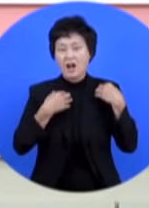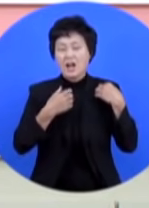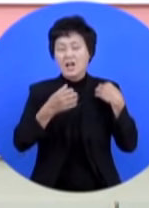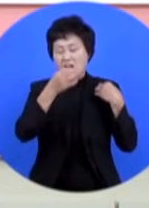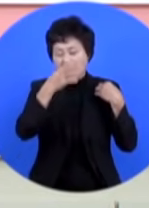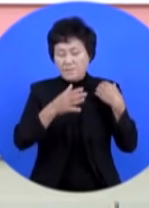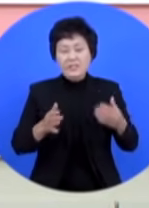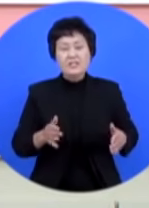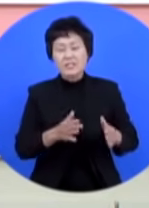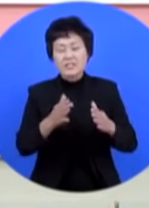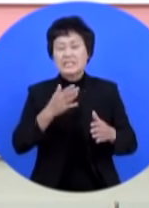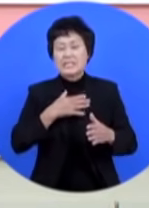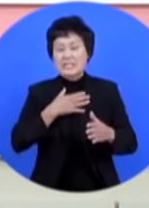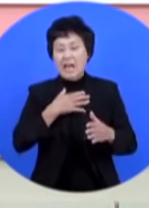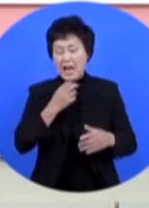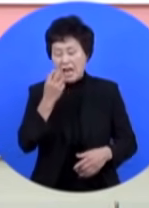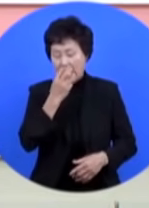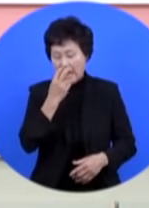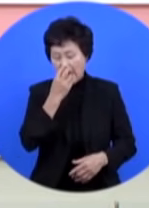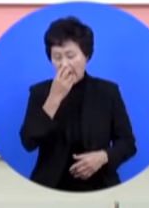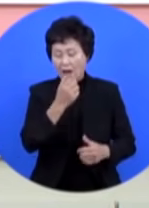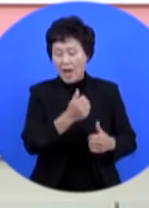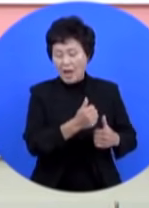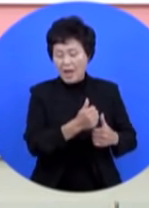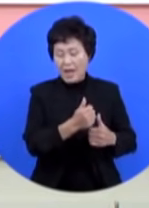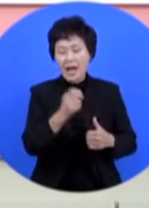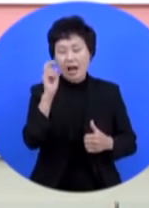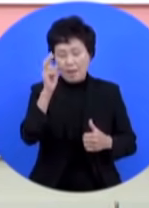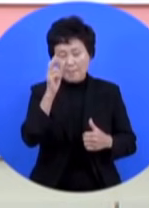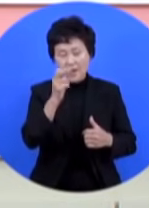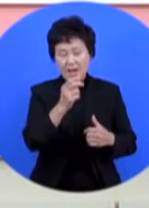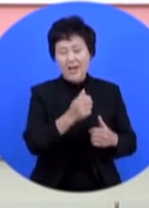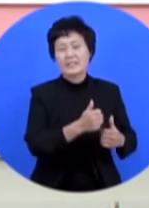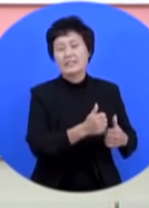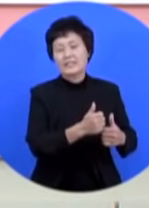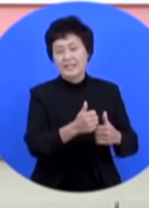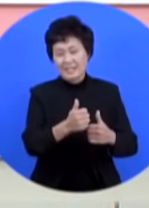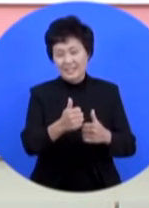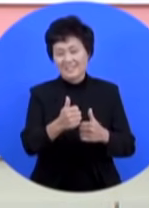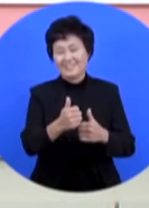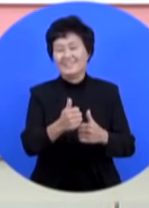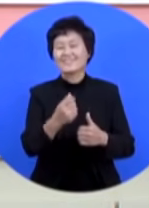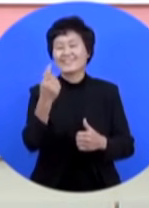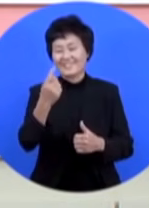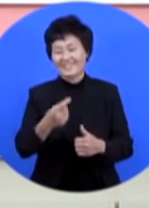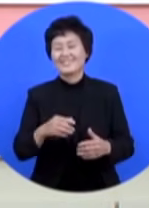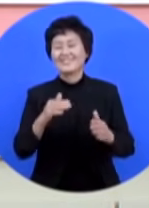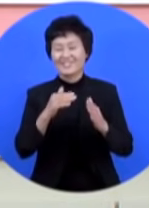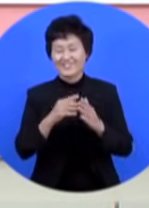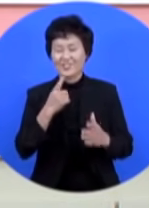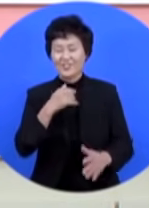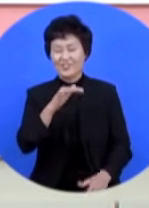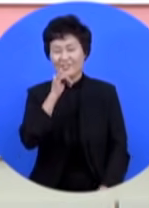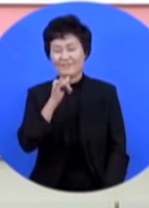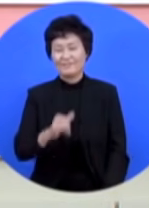따라서 왔습니다. 감시처럼. 아마 그랬던 네. 것 같습니다. 네, 네. 말은 안내지만. 예.